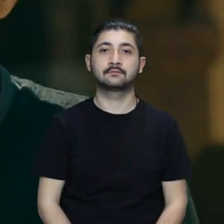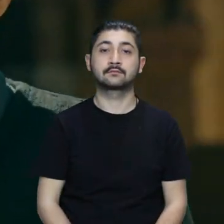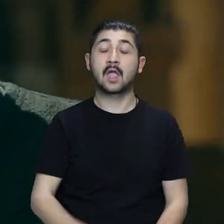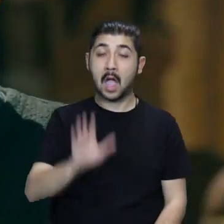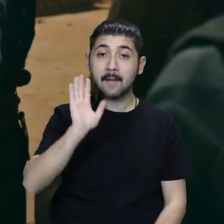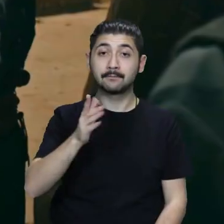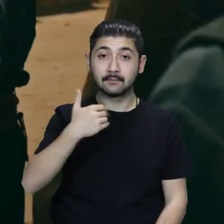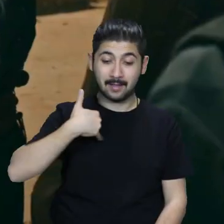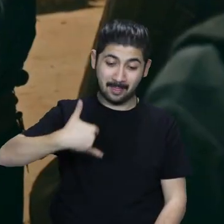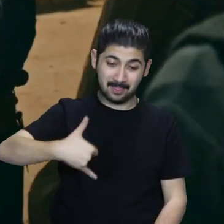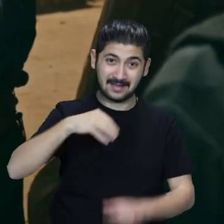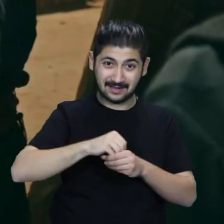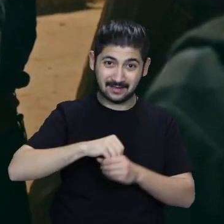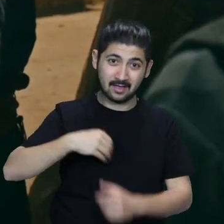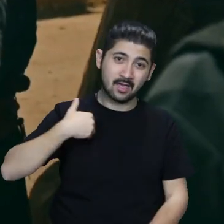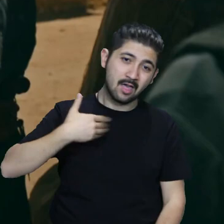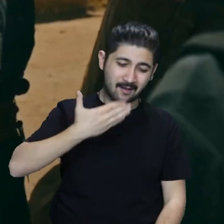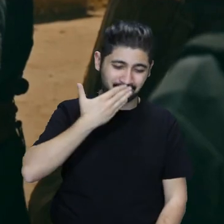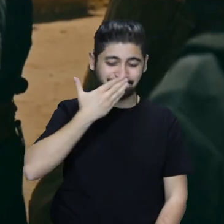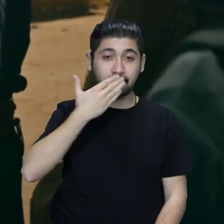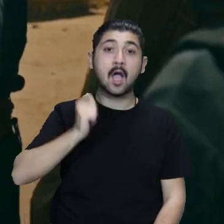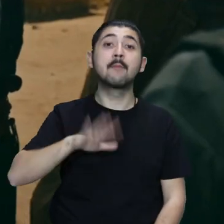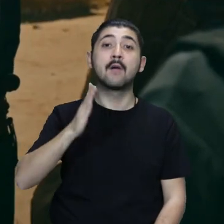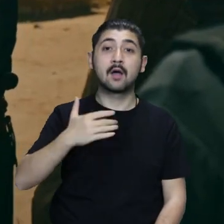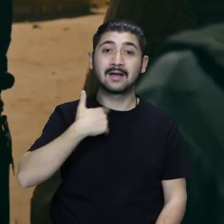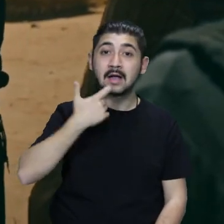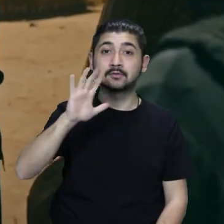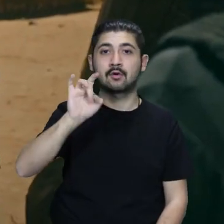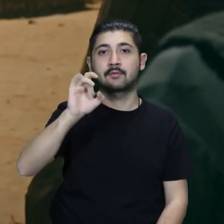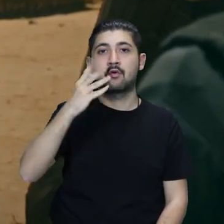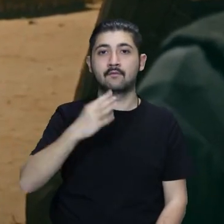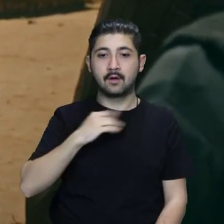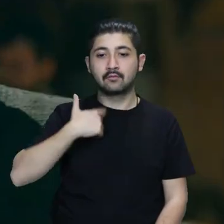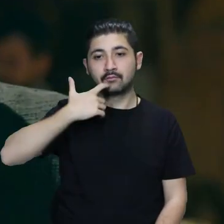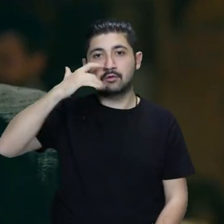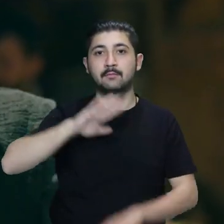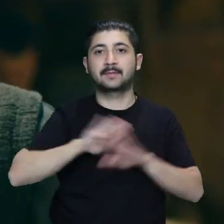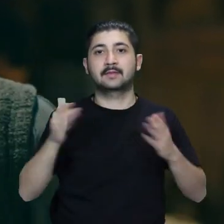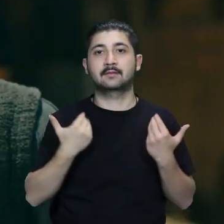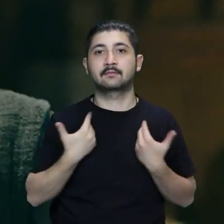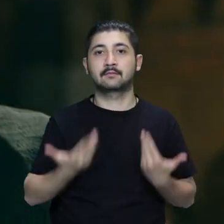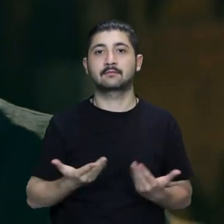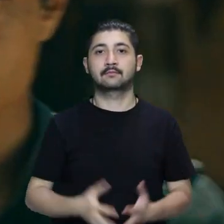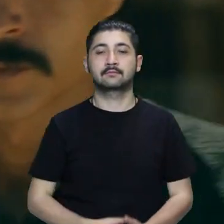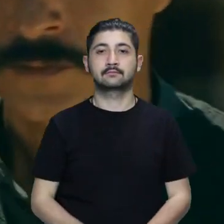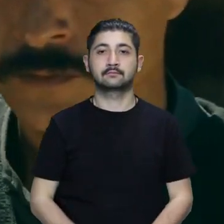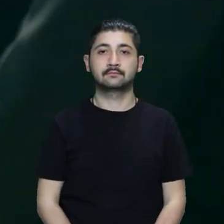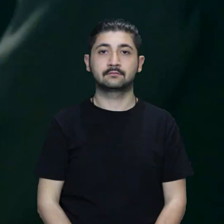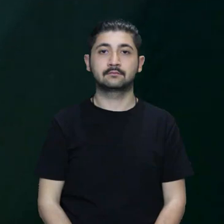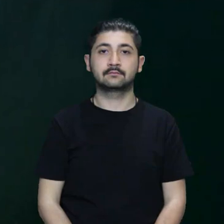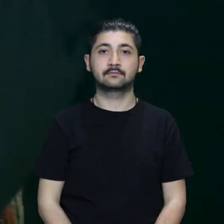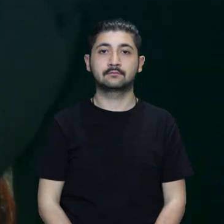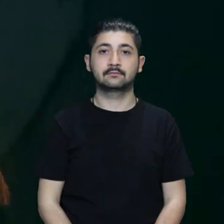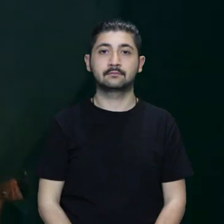Hem boyum kısa diye hor görme beni. Yaşım 15'e dayandı. Reşidim ben. Ali yanına yanaşıp